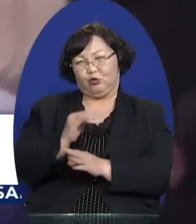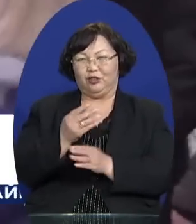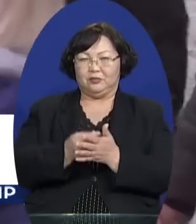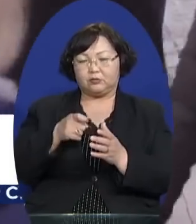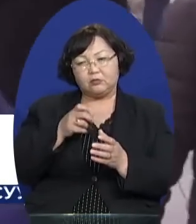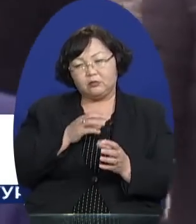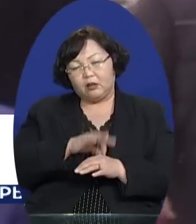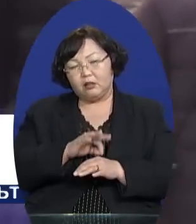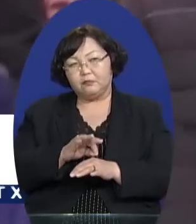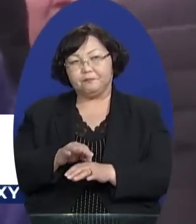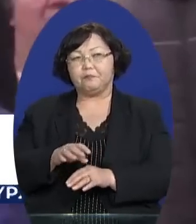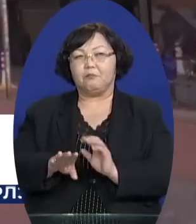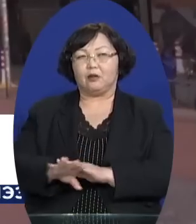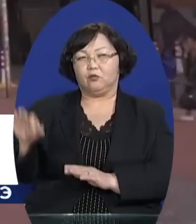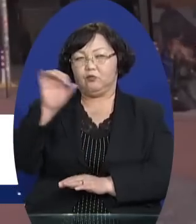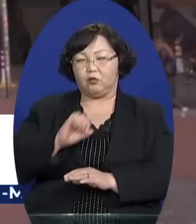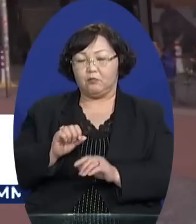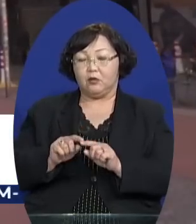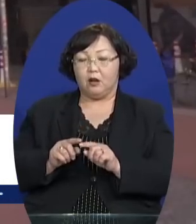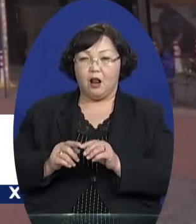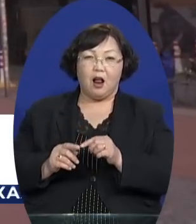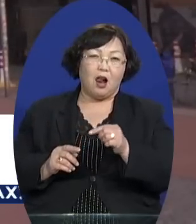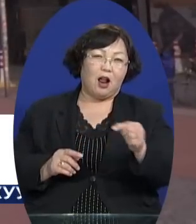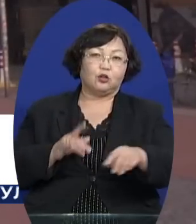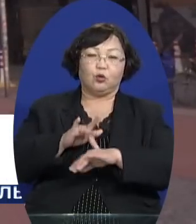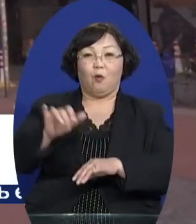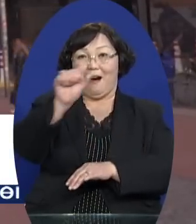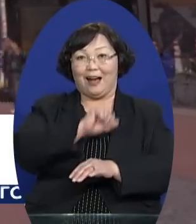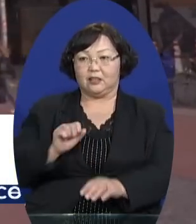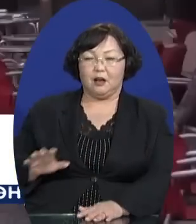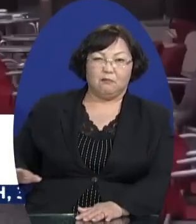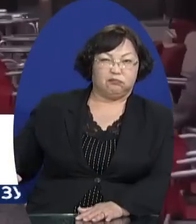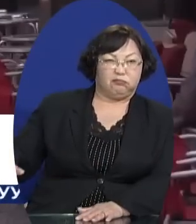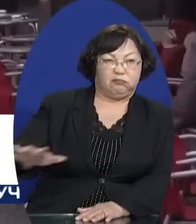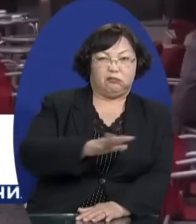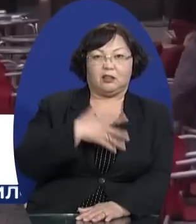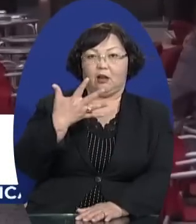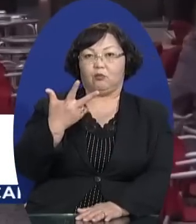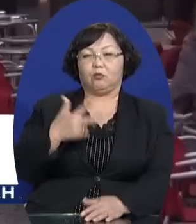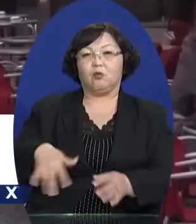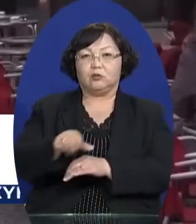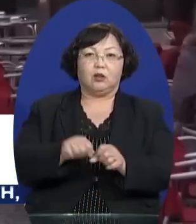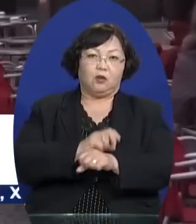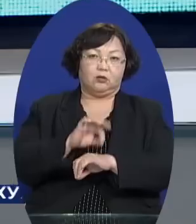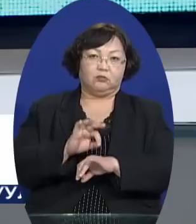Европын бүсэд Баруун Европоос Төв Азиг хүртэлх өргөн газар нутгийг хамарсан 53 улс харьяалагддаг байна.